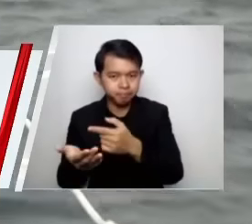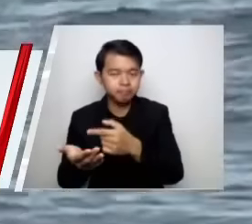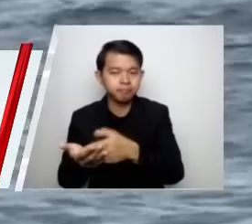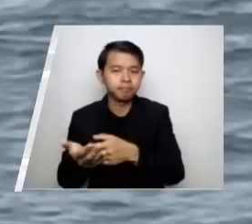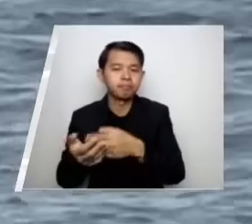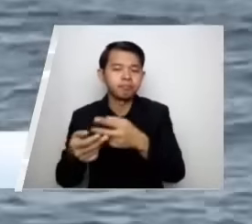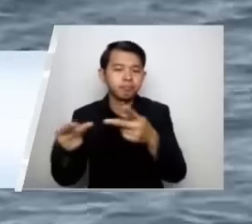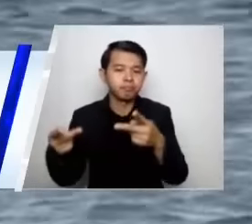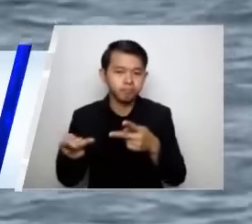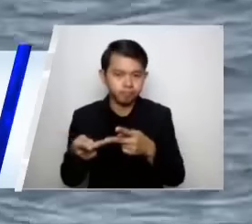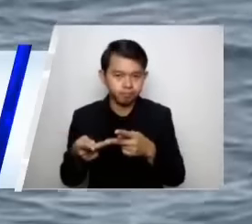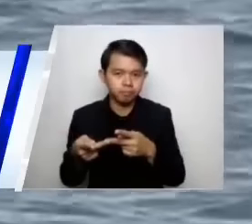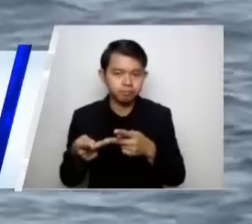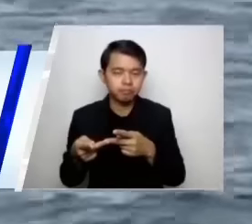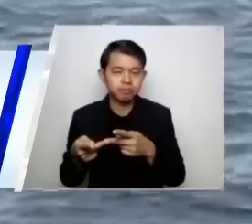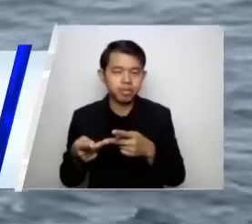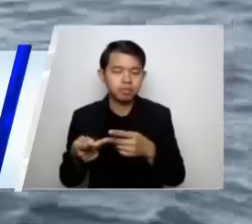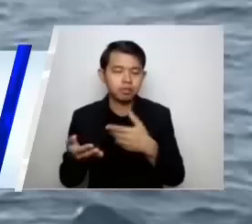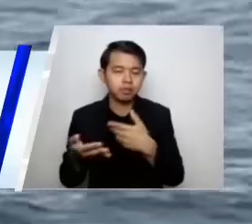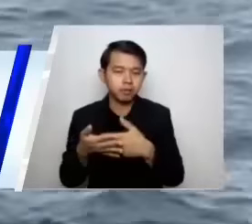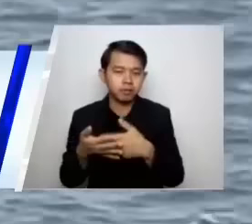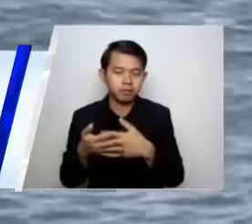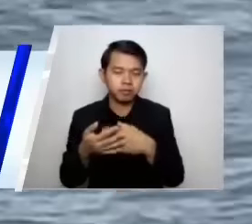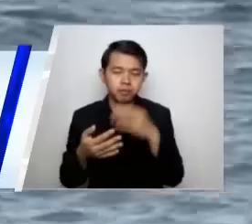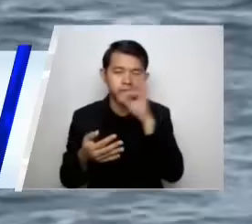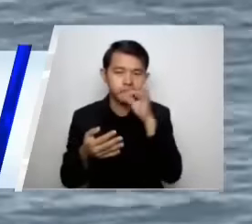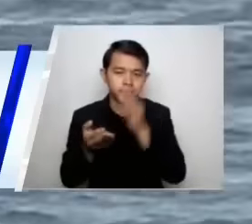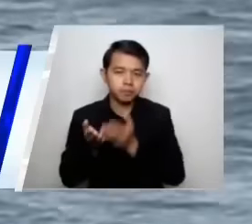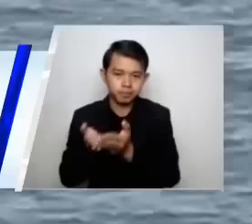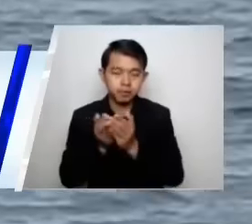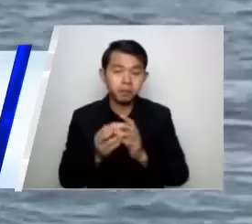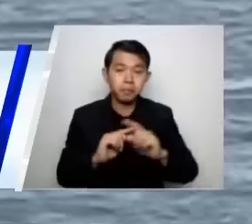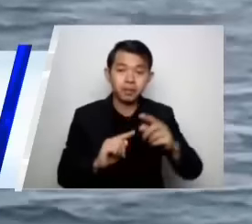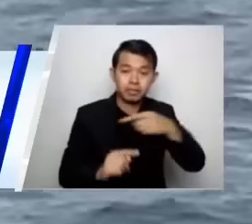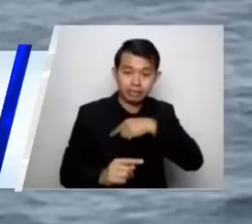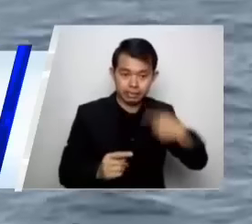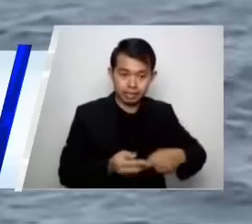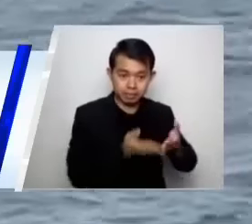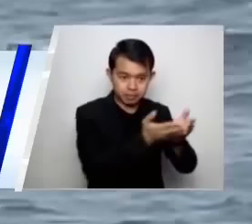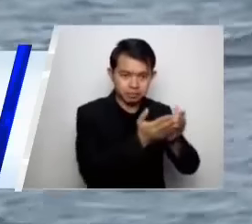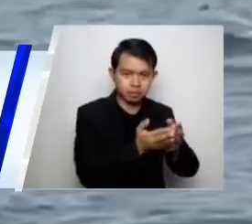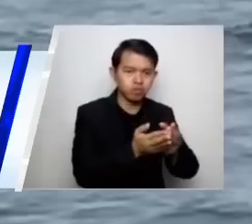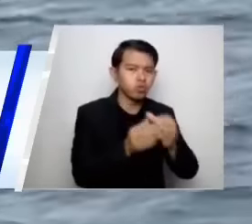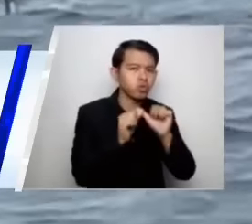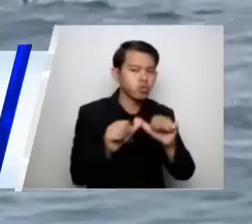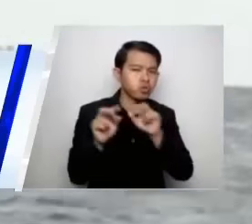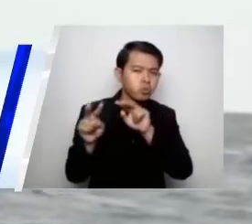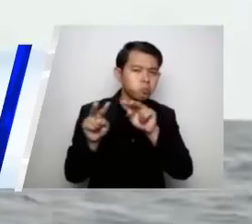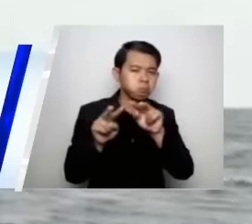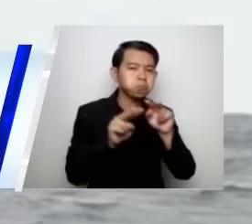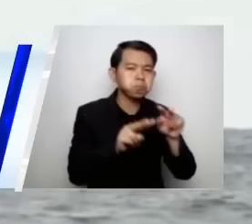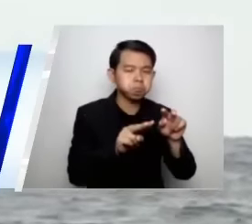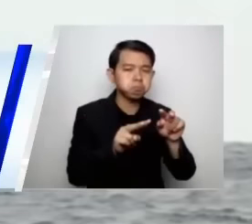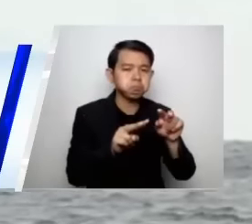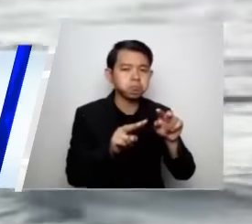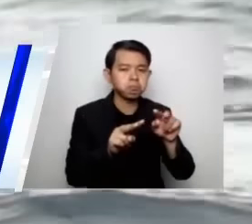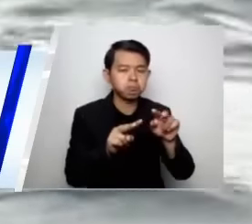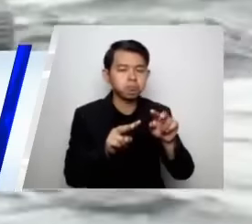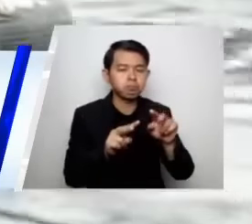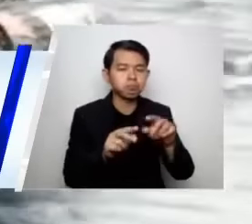Reef. Nakabantay pa rin ang China Coast Guard habang isinasakay sa mga inflatable boat ng PCG ang mga kababayan